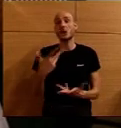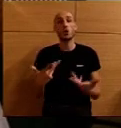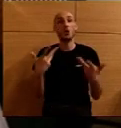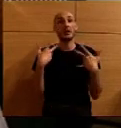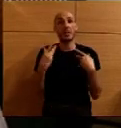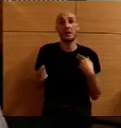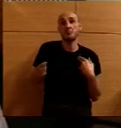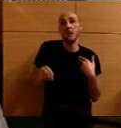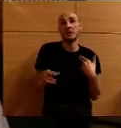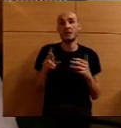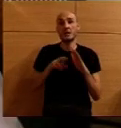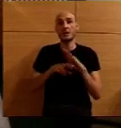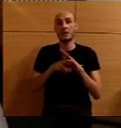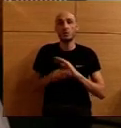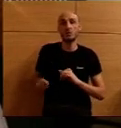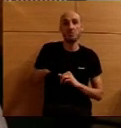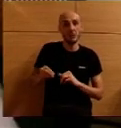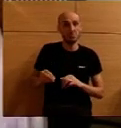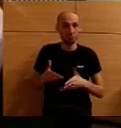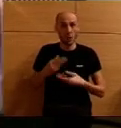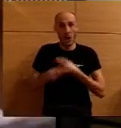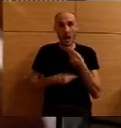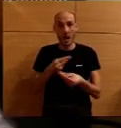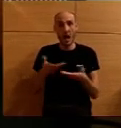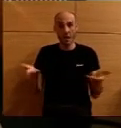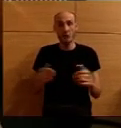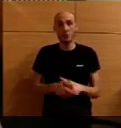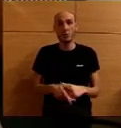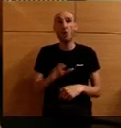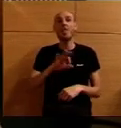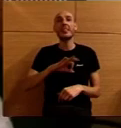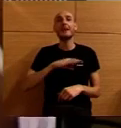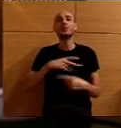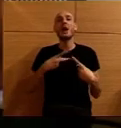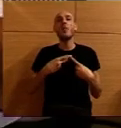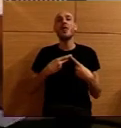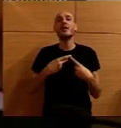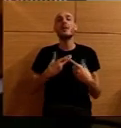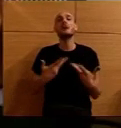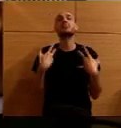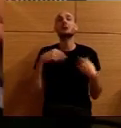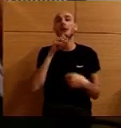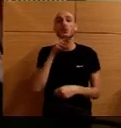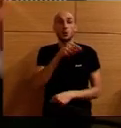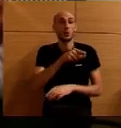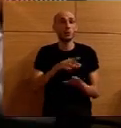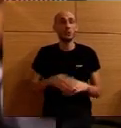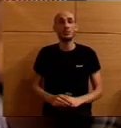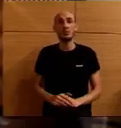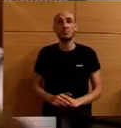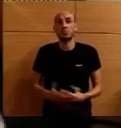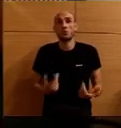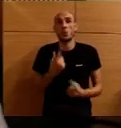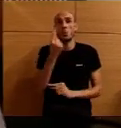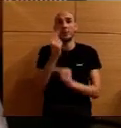dotem. El dotem, però el diputat d'Hisenda és vostè. Si té que portar el pressupost així en un mes, en dos o en